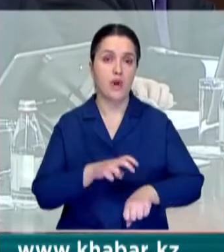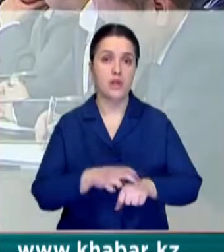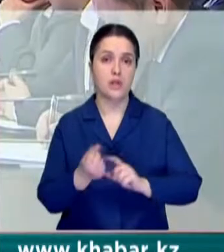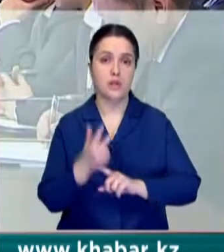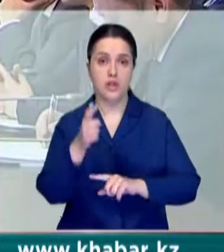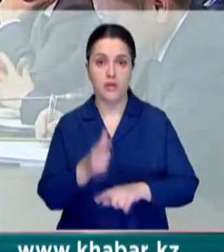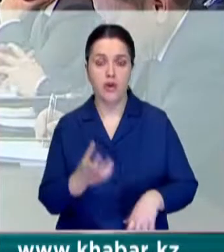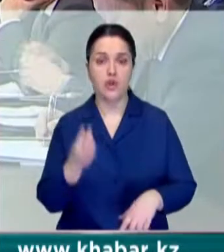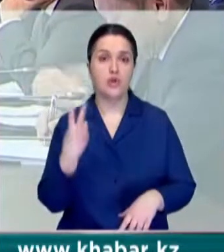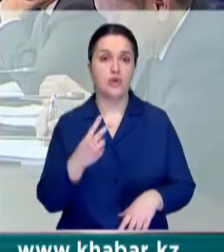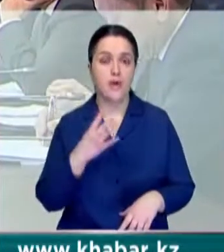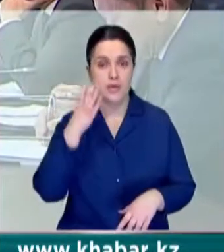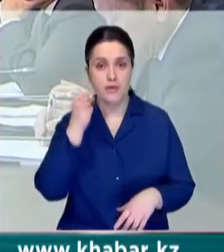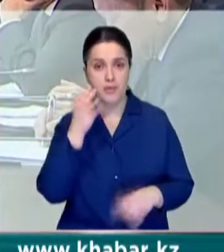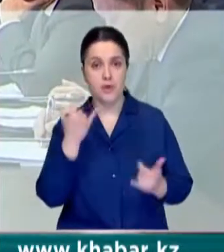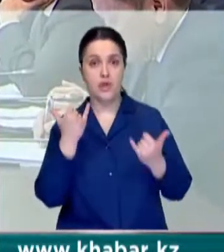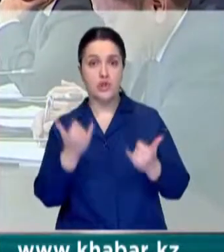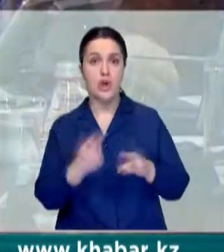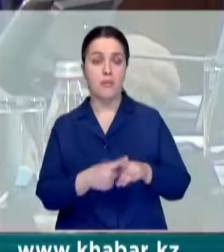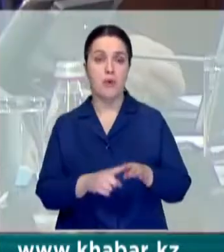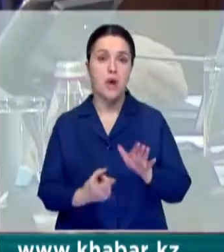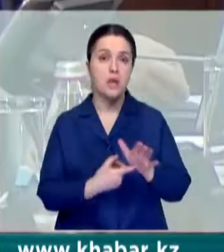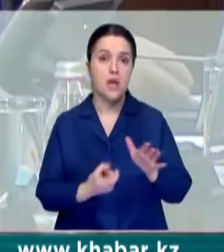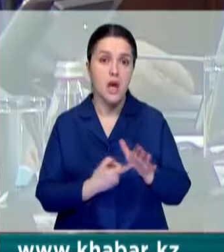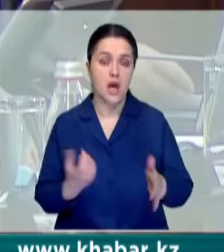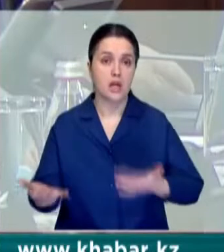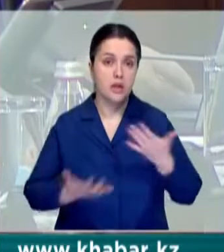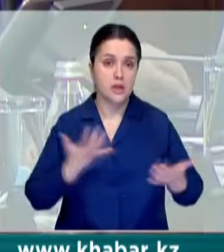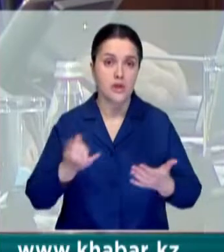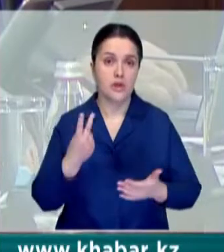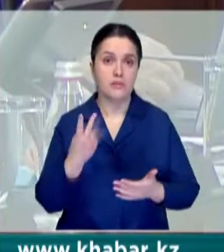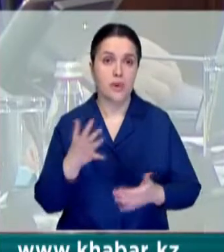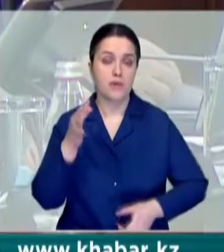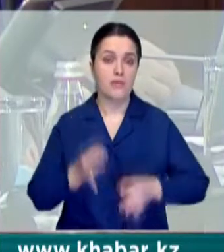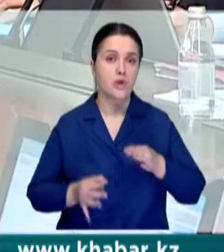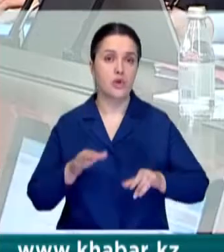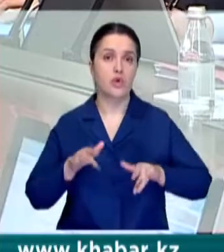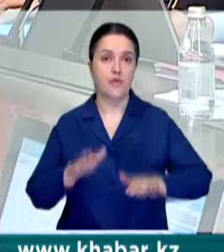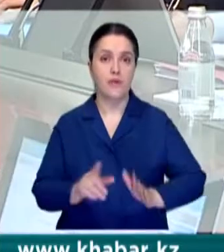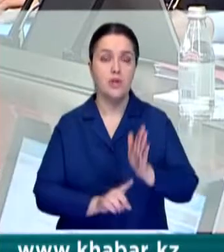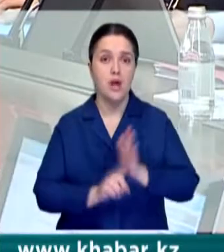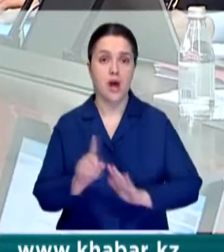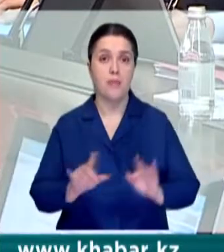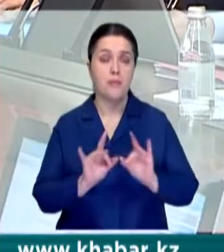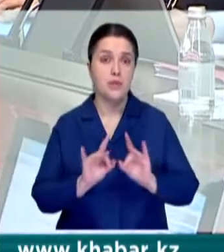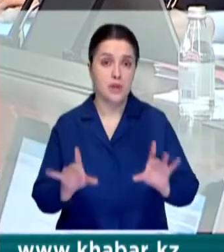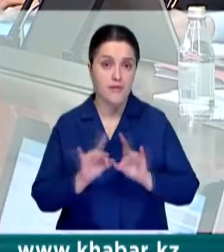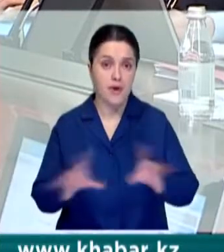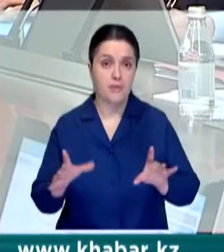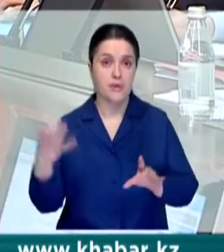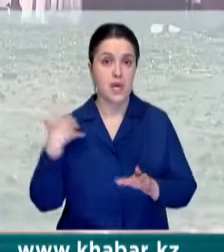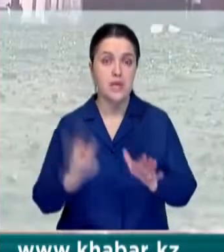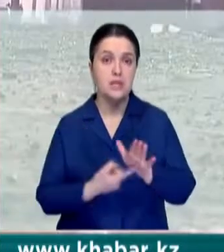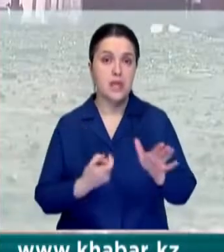остаются 13 человек, еще 20 в Алматы. Сейчас идет расследование, возбуждено 25 уголовных дел. По словам